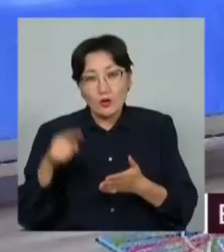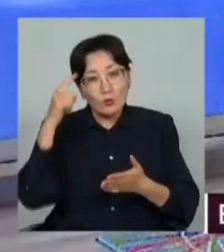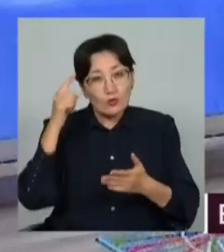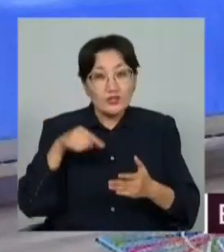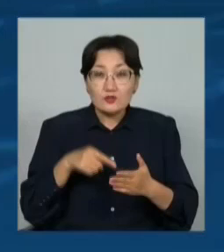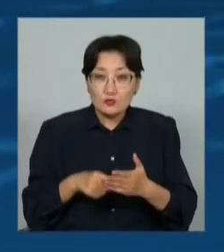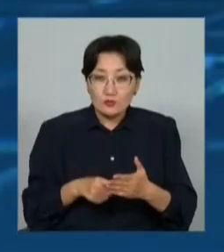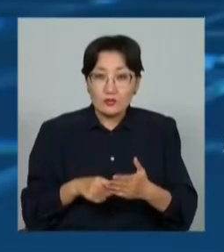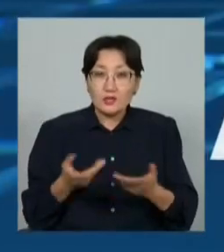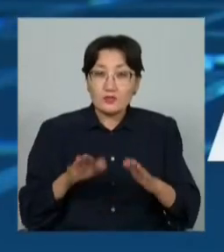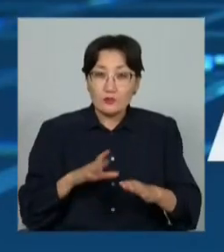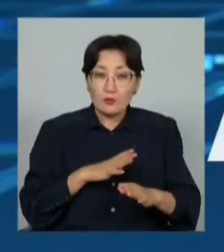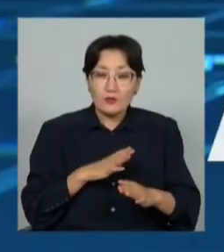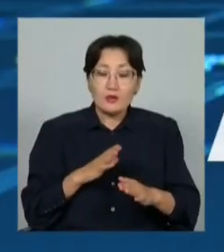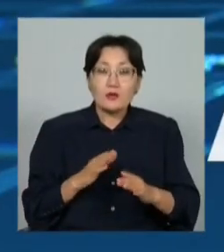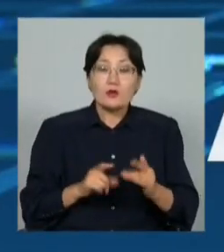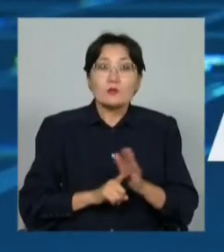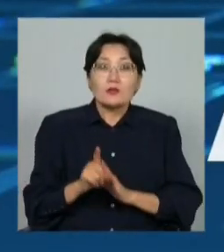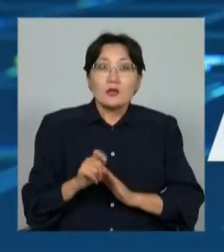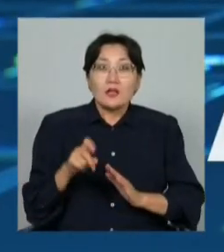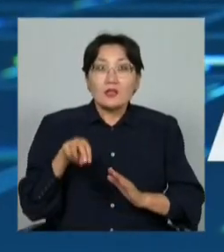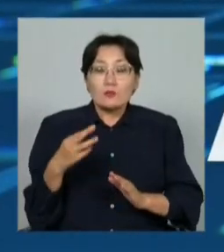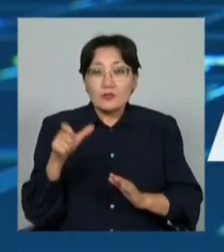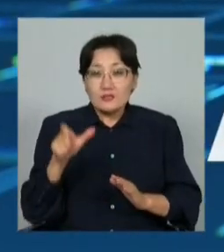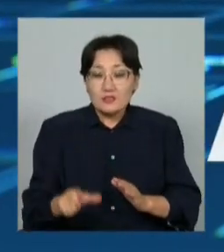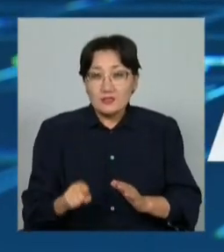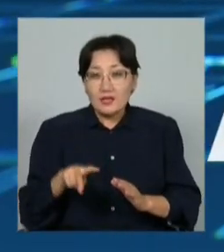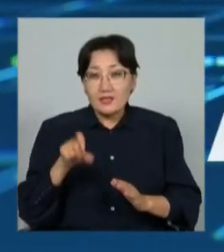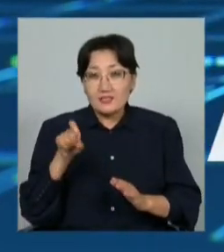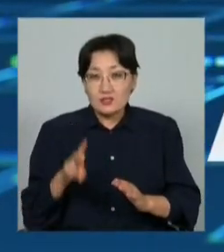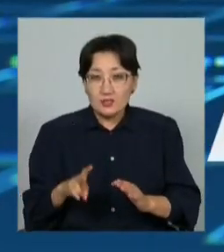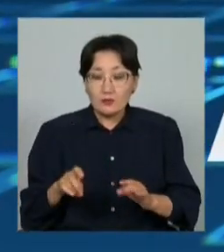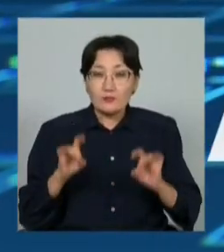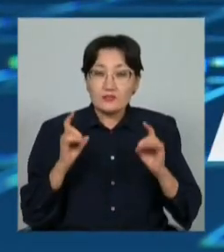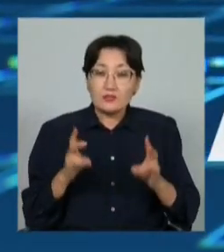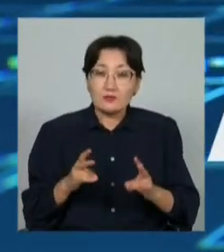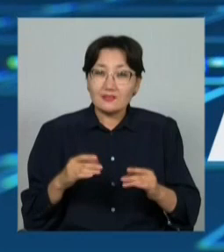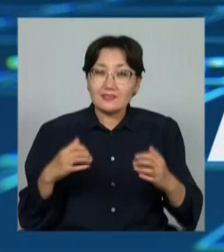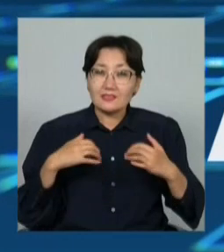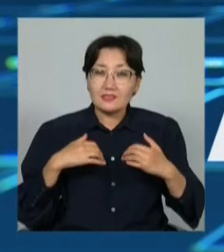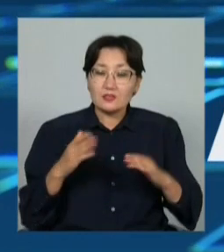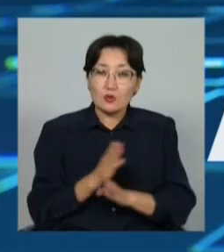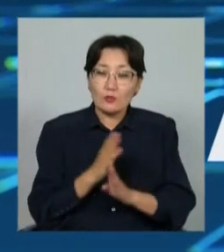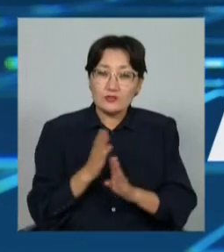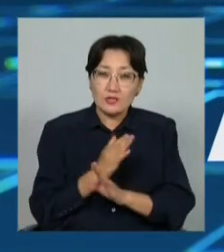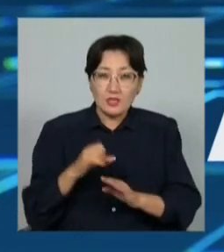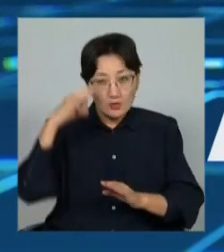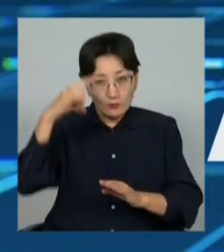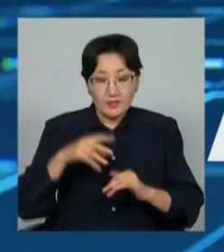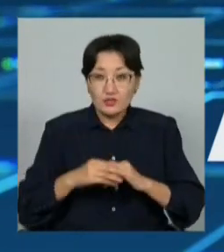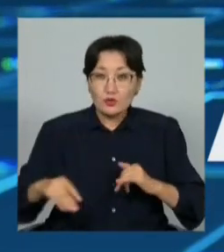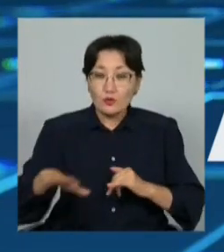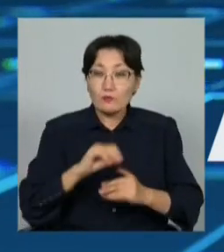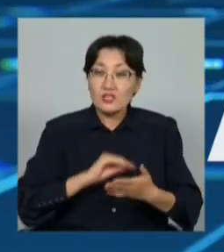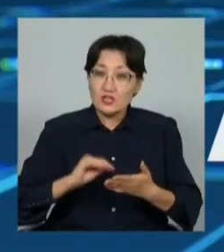сұрақ тастады. Алда бисмилла дейік. Алаш азаматы Әлихан Бөкейхановтың трагедиялық тағдыры. Янучкевичтің қазақ даласы